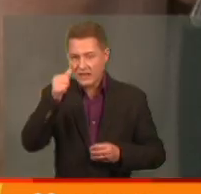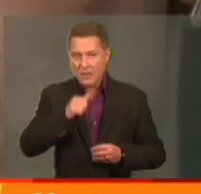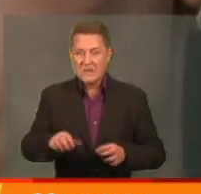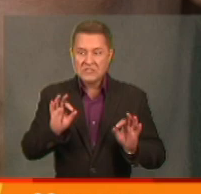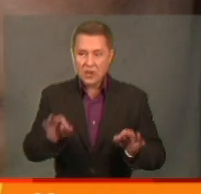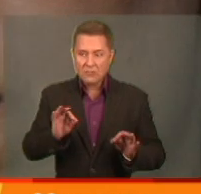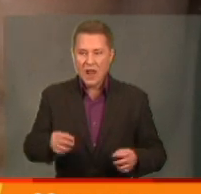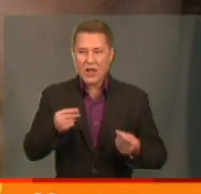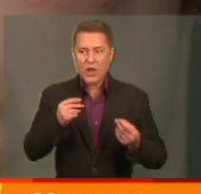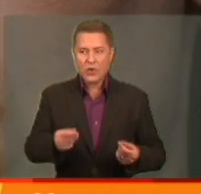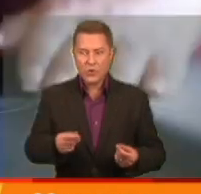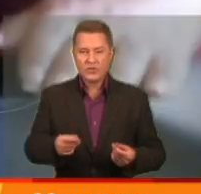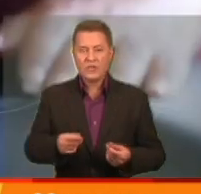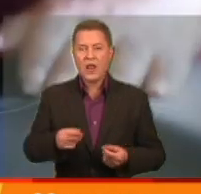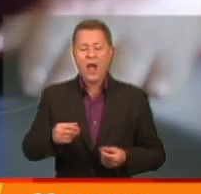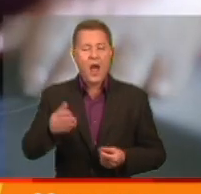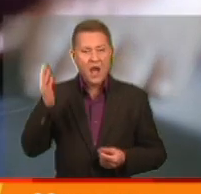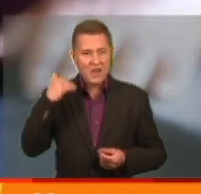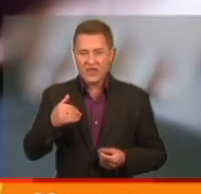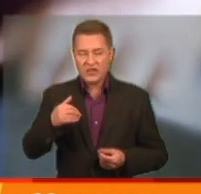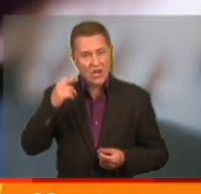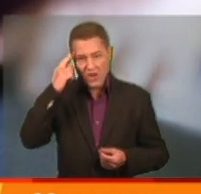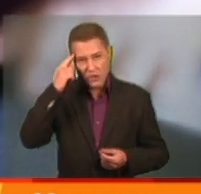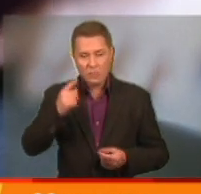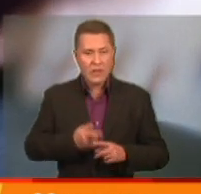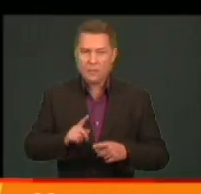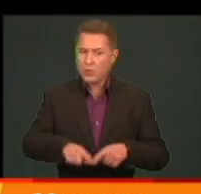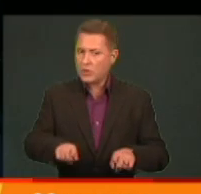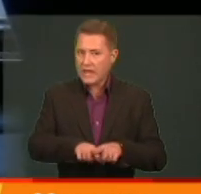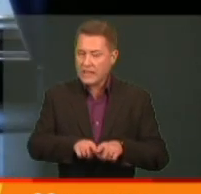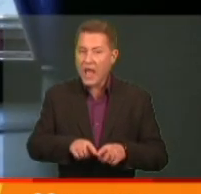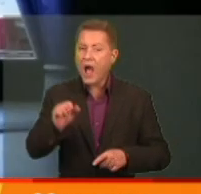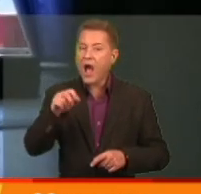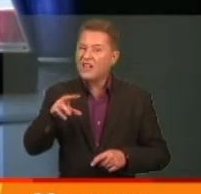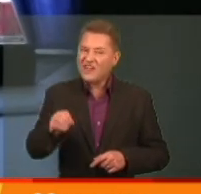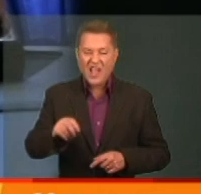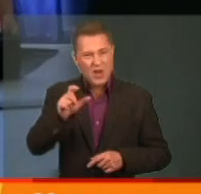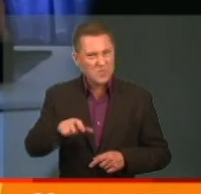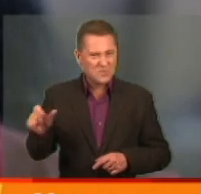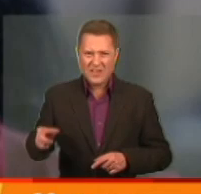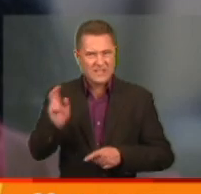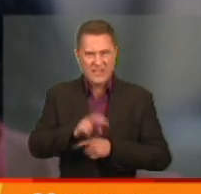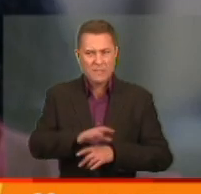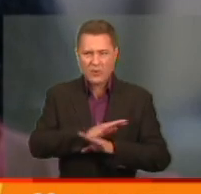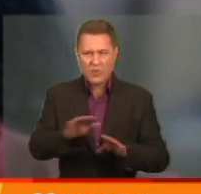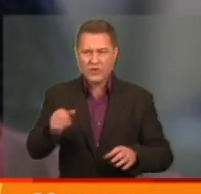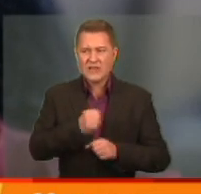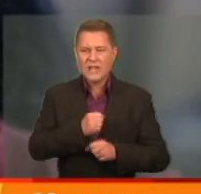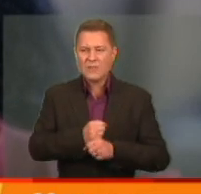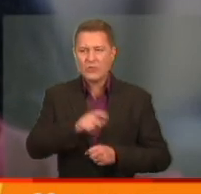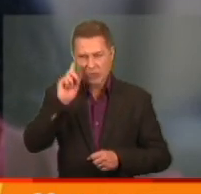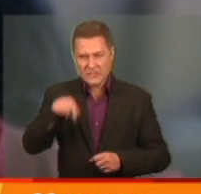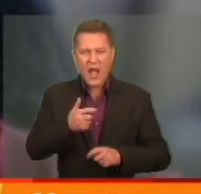її найскрутніших років годі було й мріяти про таке. Але місцеві не йдуть. Я знаю дуже багатьох,